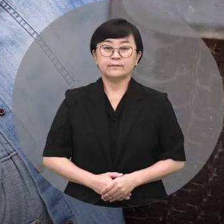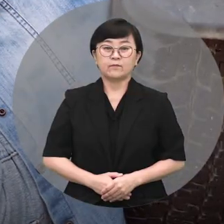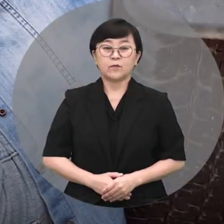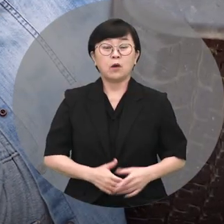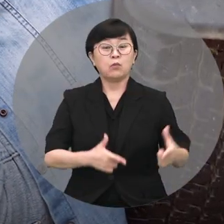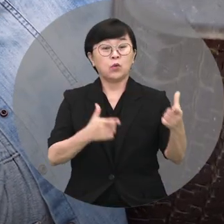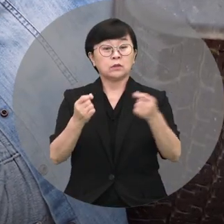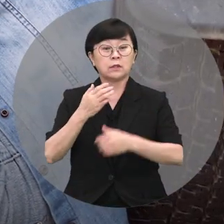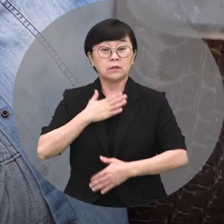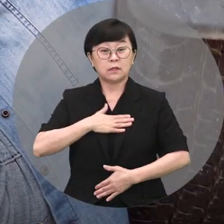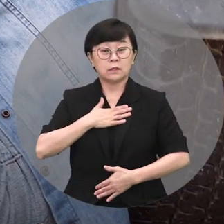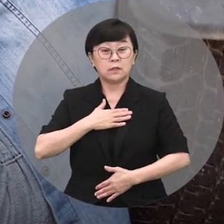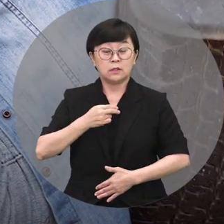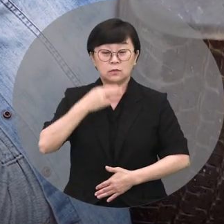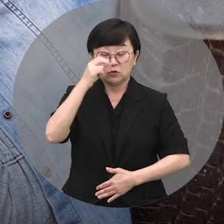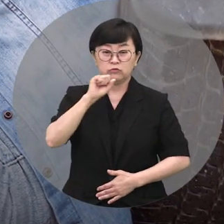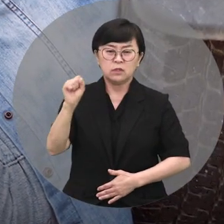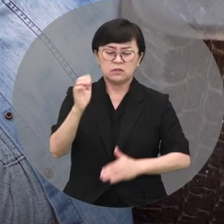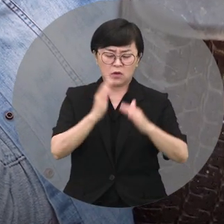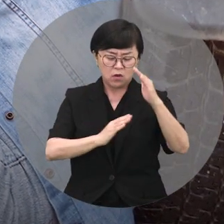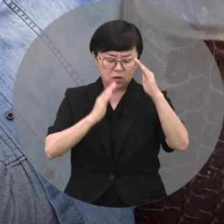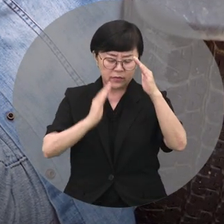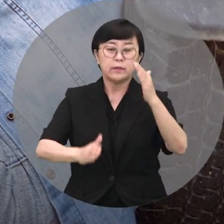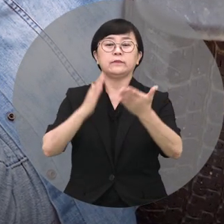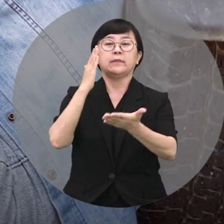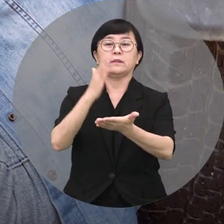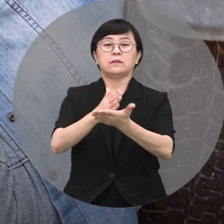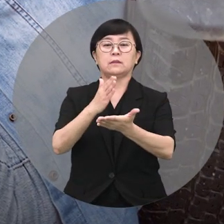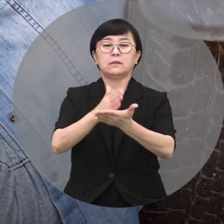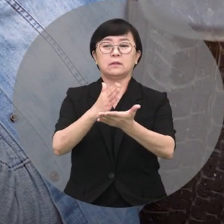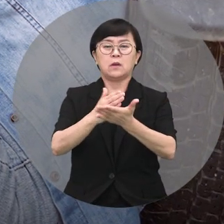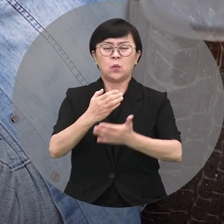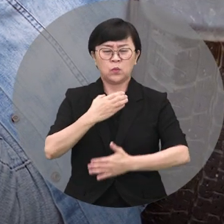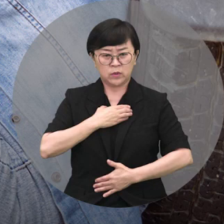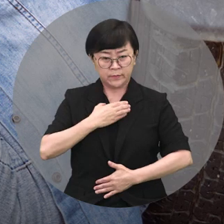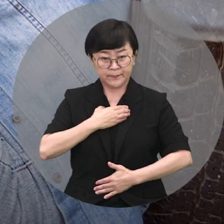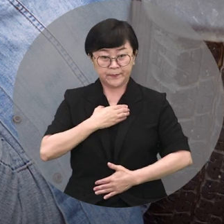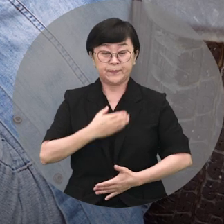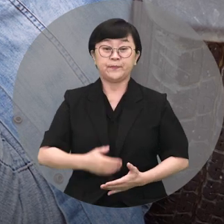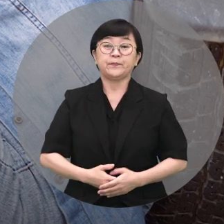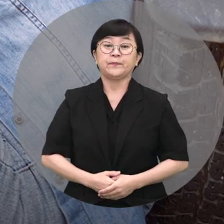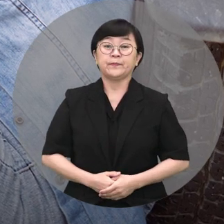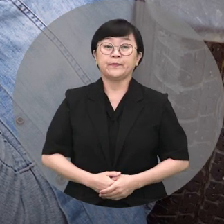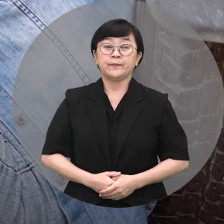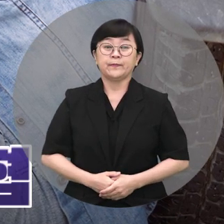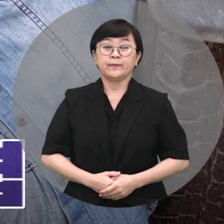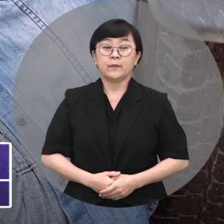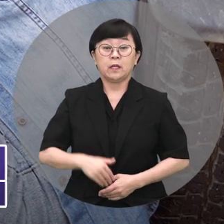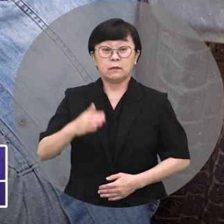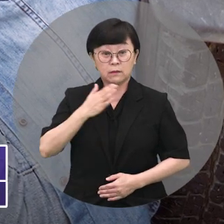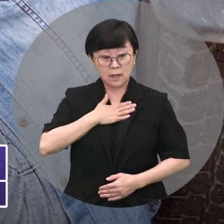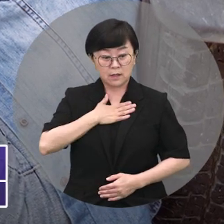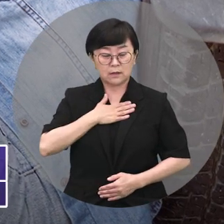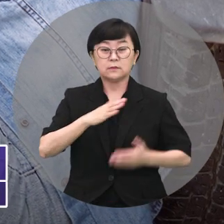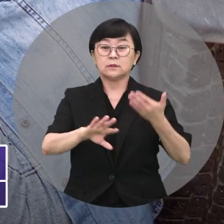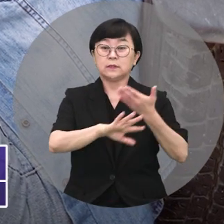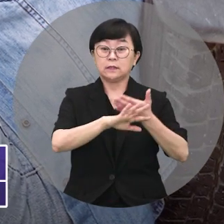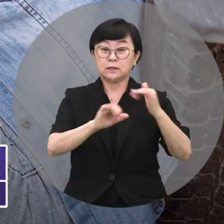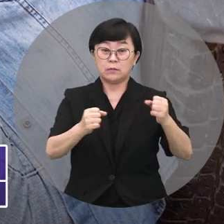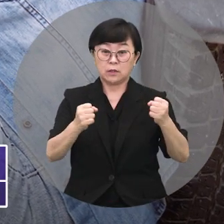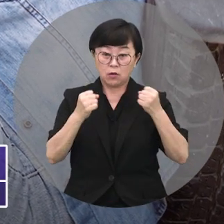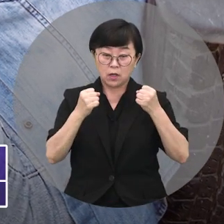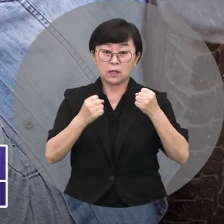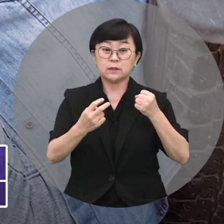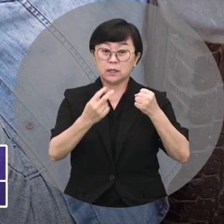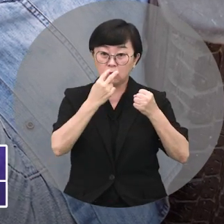다들 아시겠지만 음주운전은 절대 해서는 안 되는 아주 위험한 행동입니다. 자신뿐 아니라 다른 사람들의